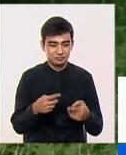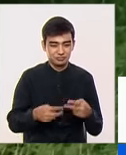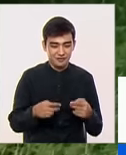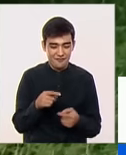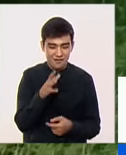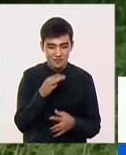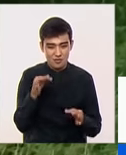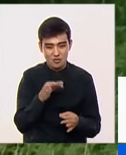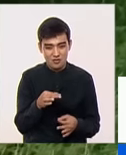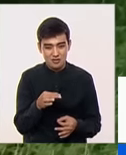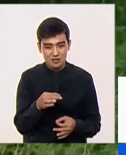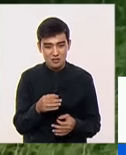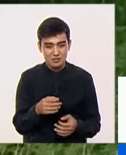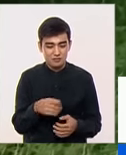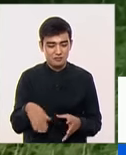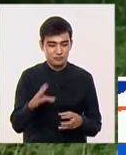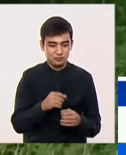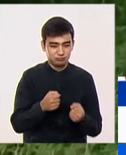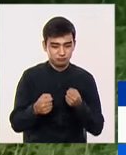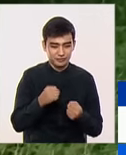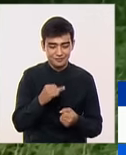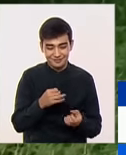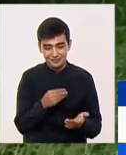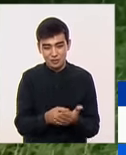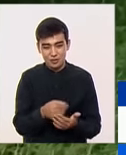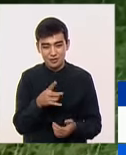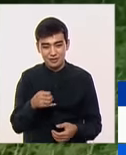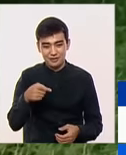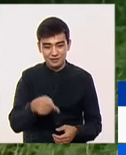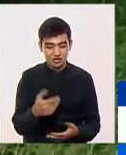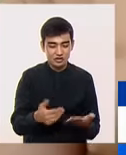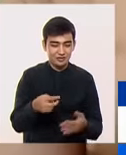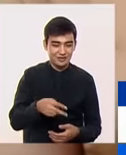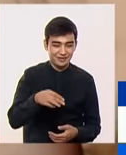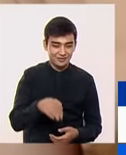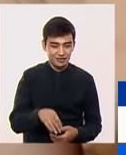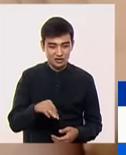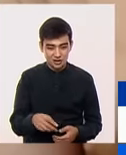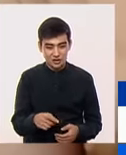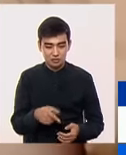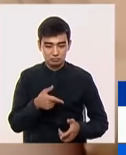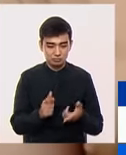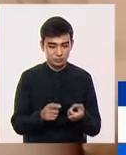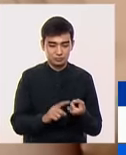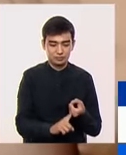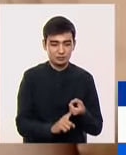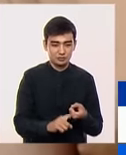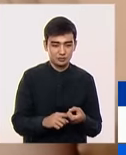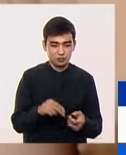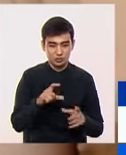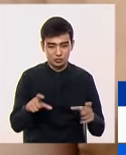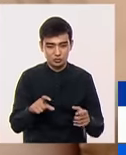сфере в прииртышье значительно плотно и даже при удорожании на 1000 или 2000 тенге значительно изменится спрос